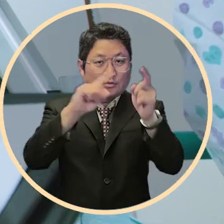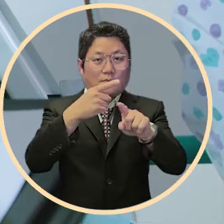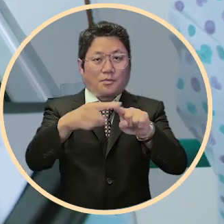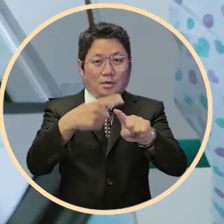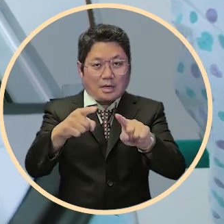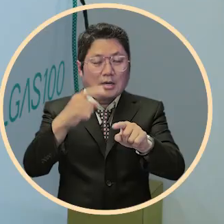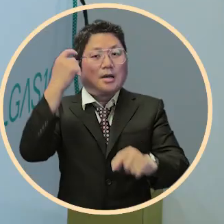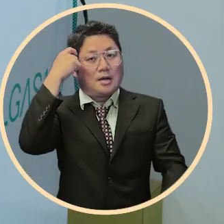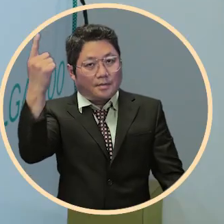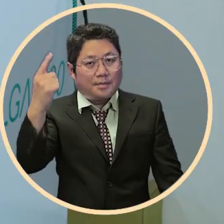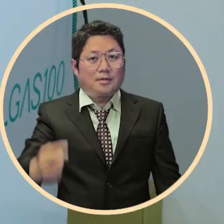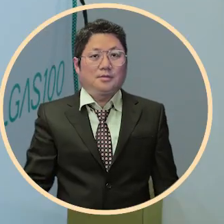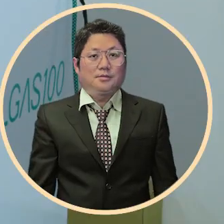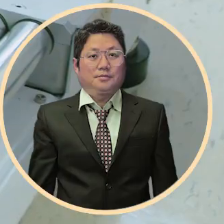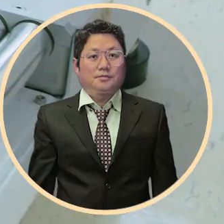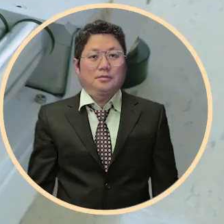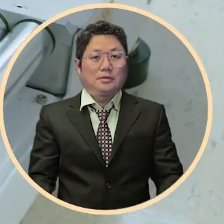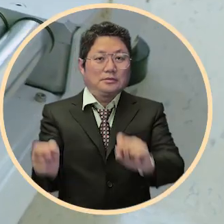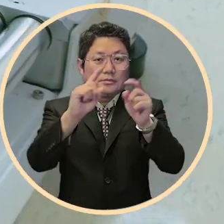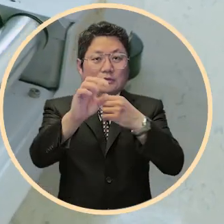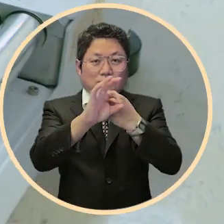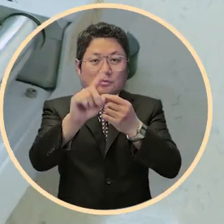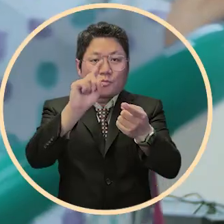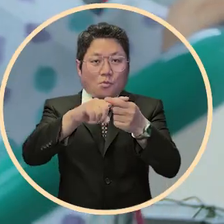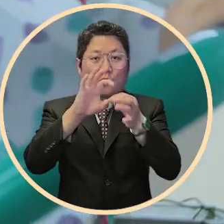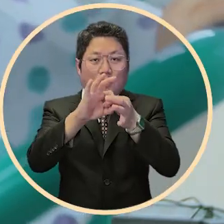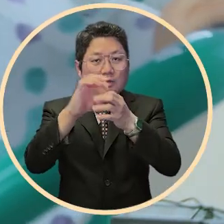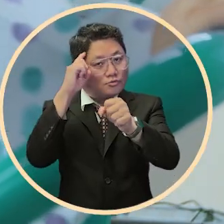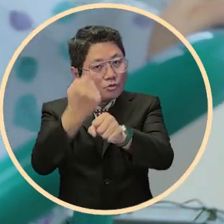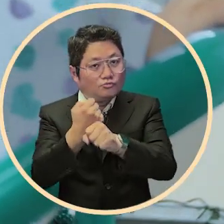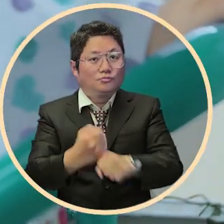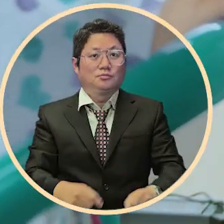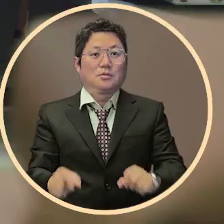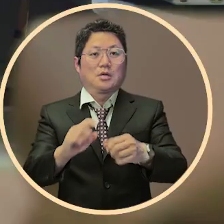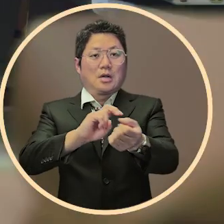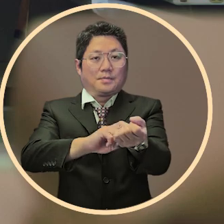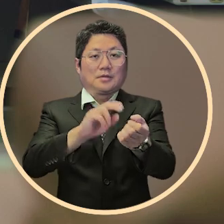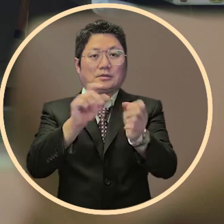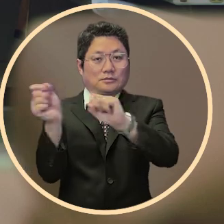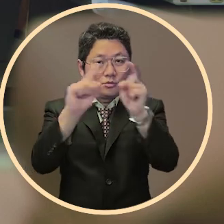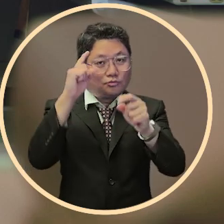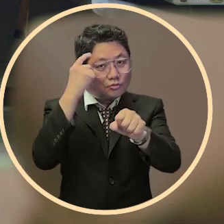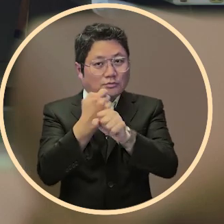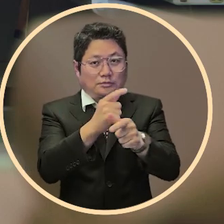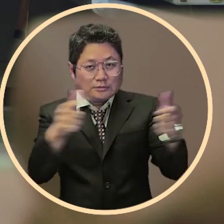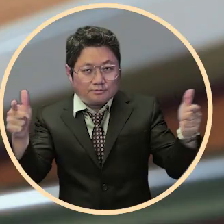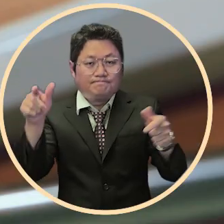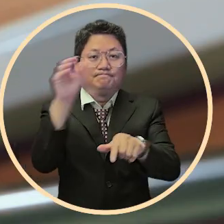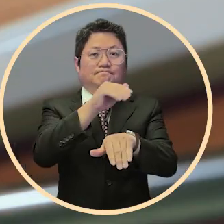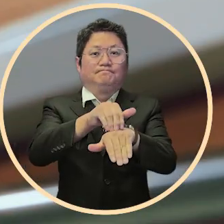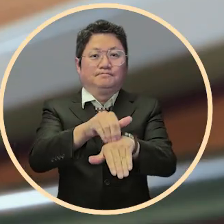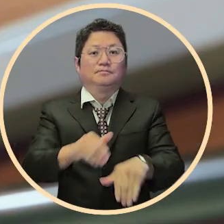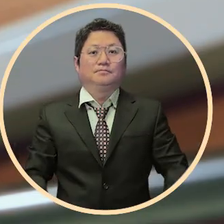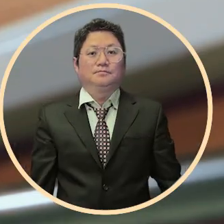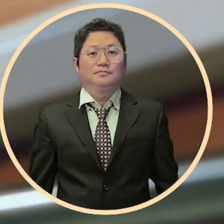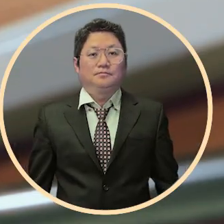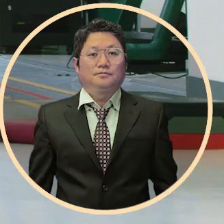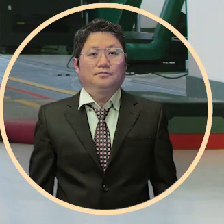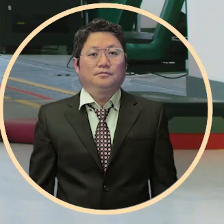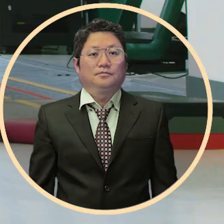재활 평가도구 개발, 임상 적용에 관한 연구 및 한방재활 연구 등을 수행하고